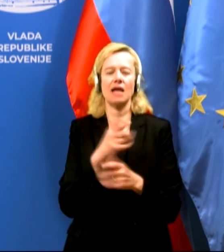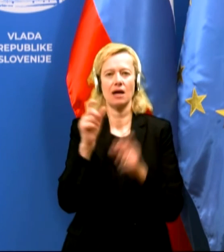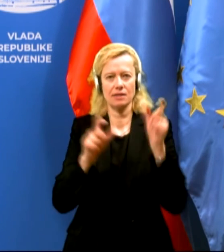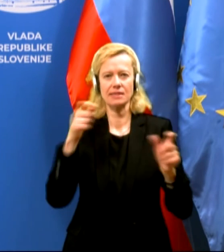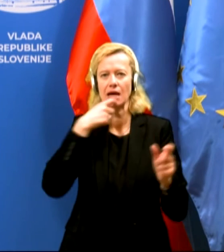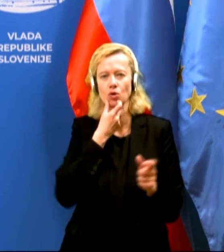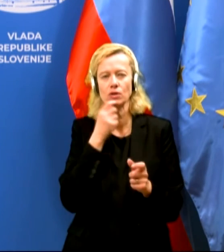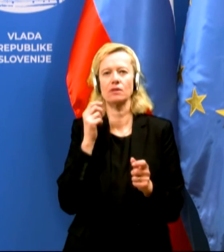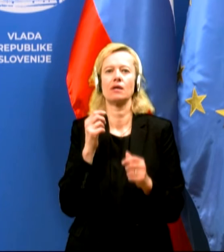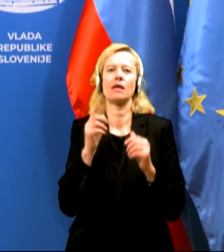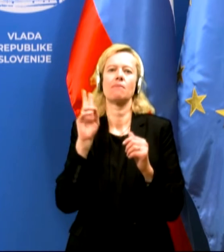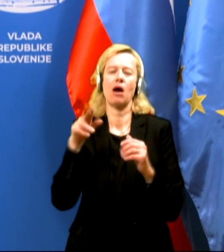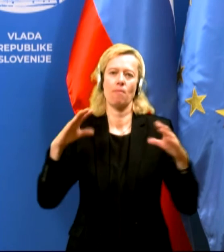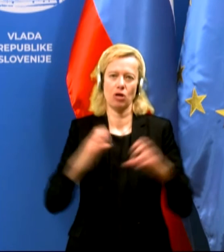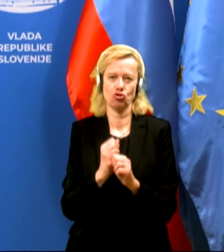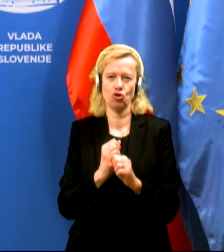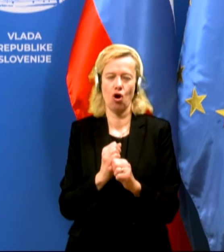pokretnostjo na domu.